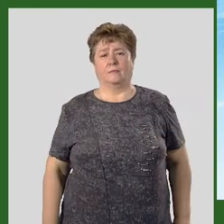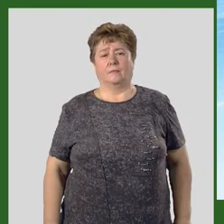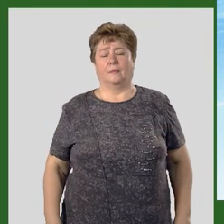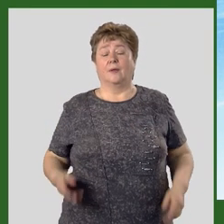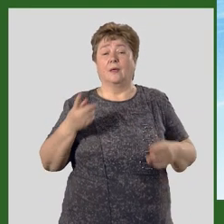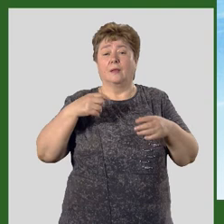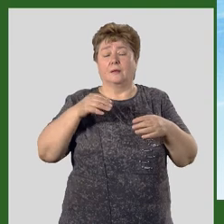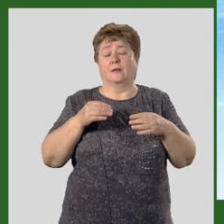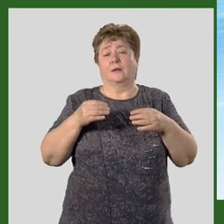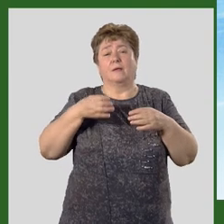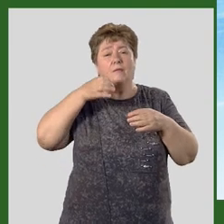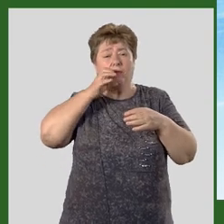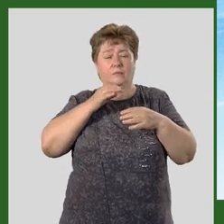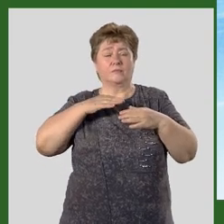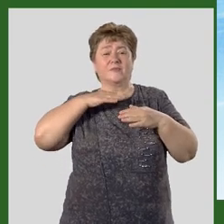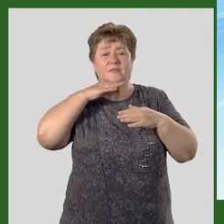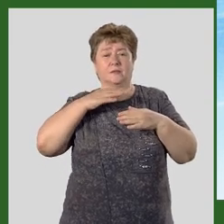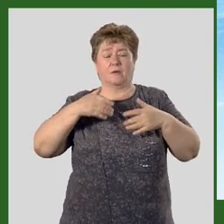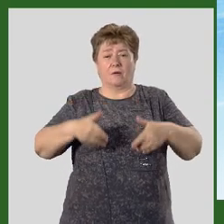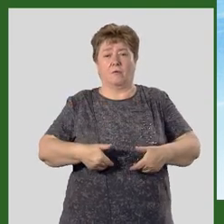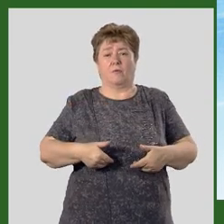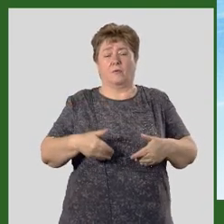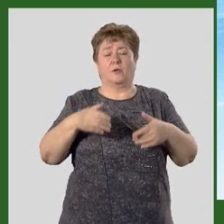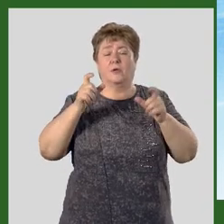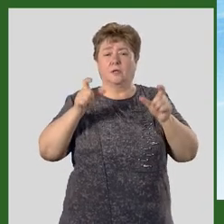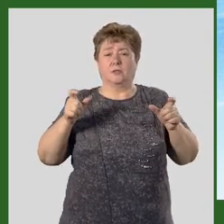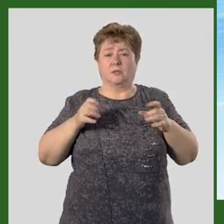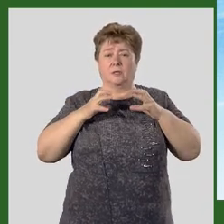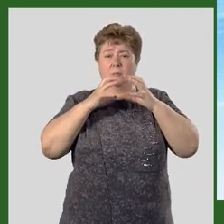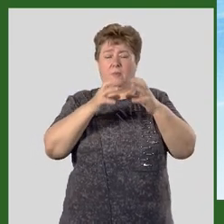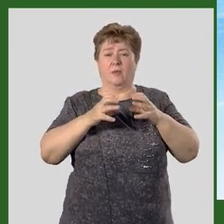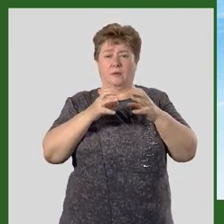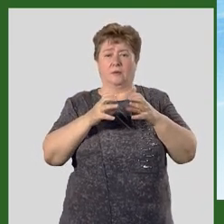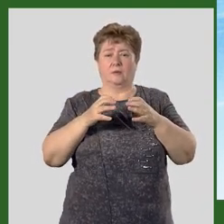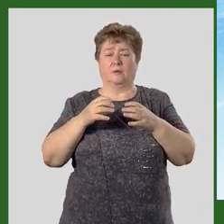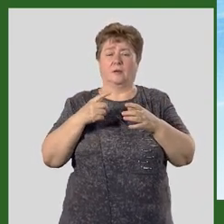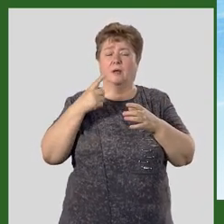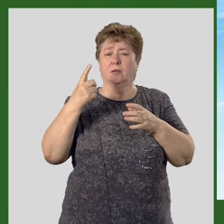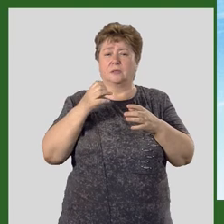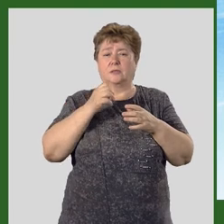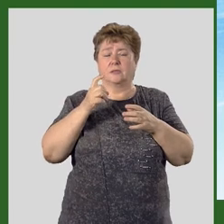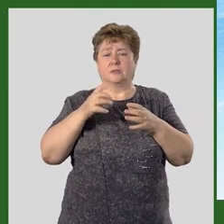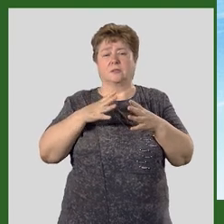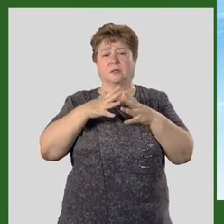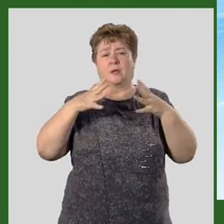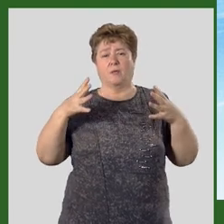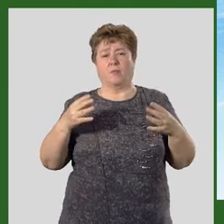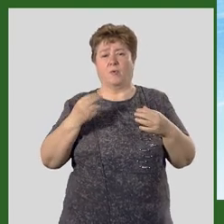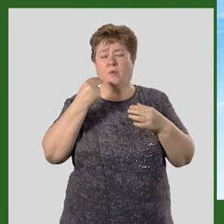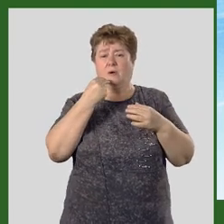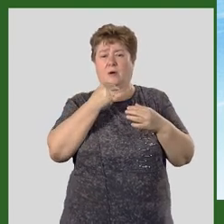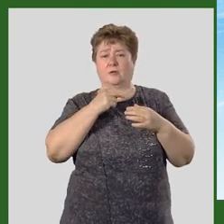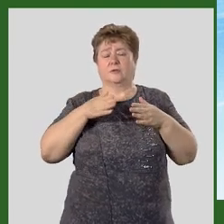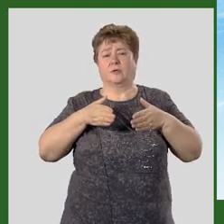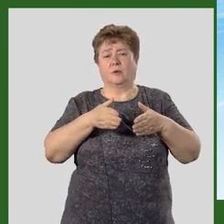Для утоления водного голода жителей нашей планеты один из наиболее эффективных